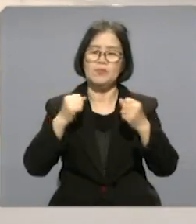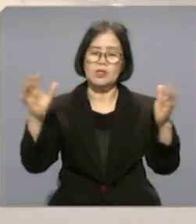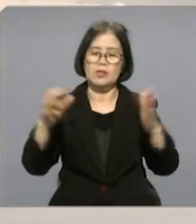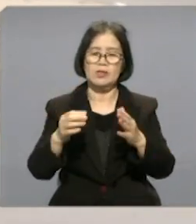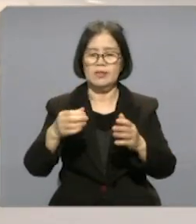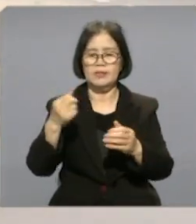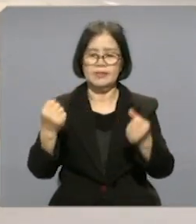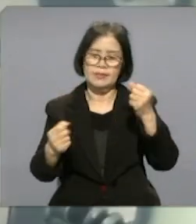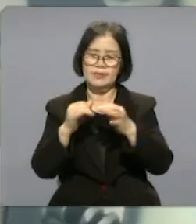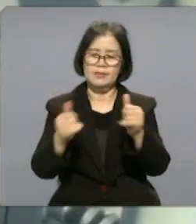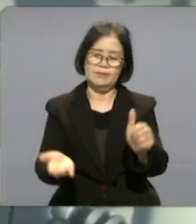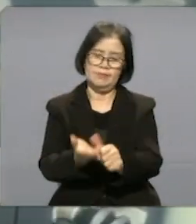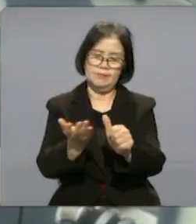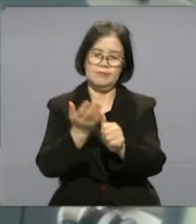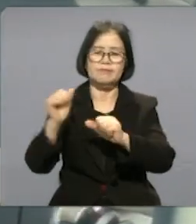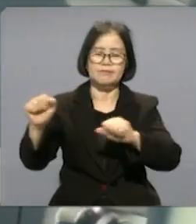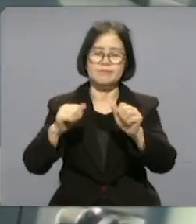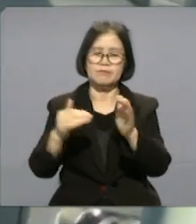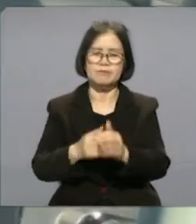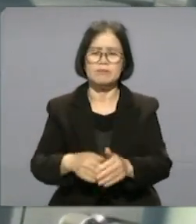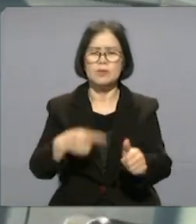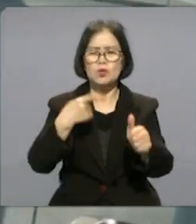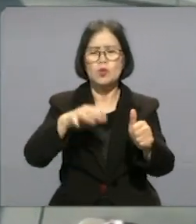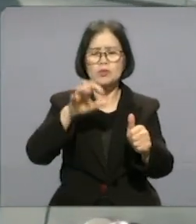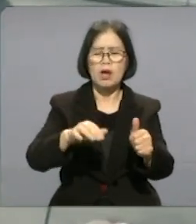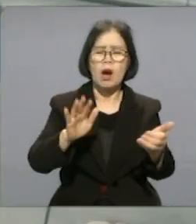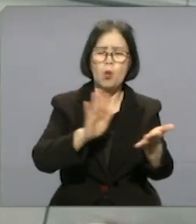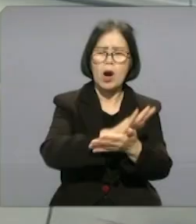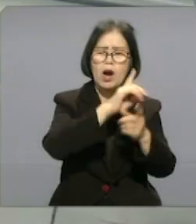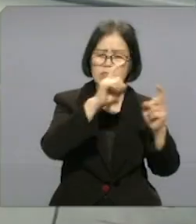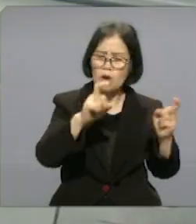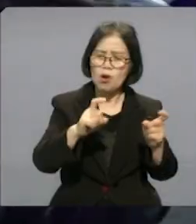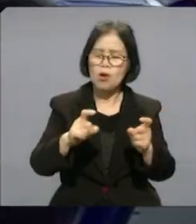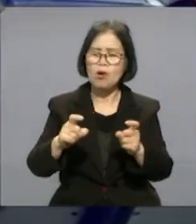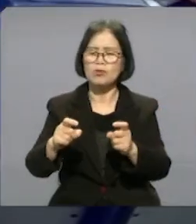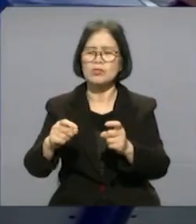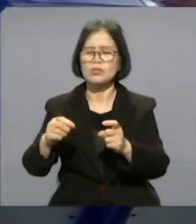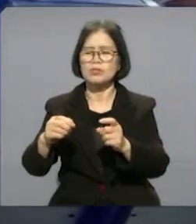나섰습니다. 하지만 교육장이 화성이나 경북